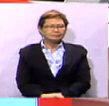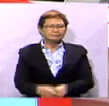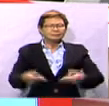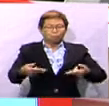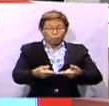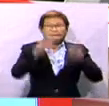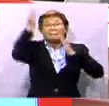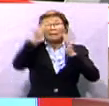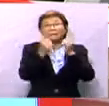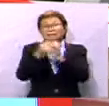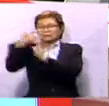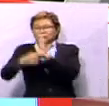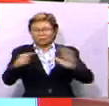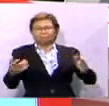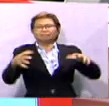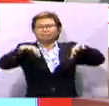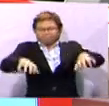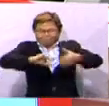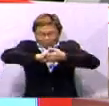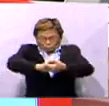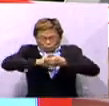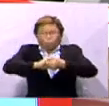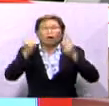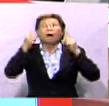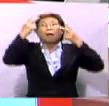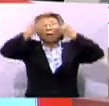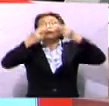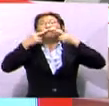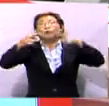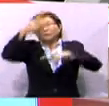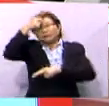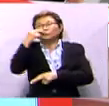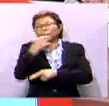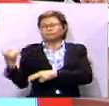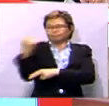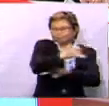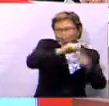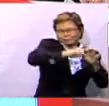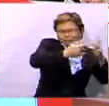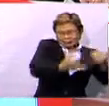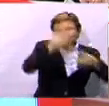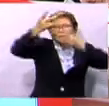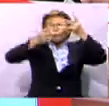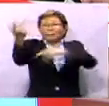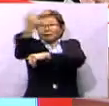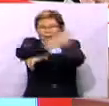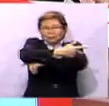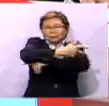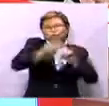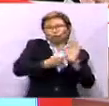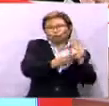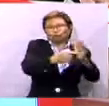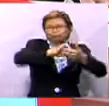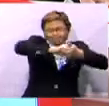Hubungan Malaysia-Sri Lanka diperkukuh lagi dengan lawatan rasmi Datuk Seri Najib bermula hari ini. Lawatan tiga hari